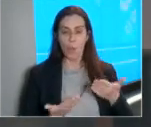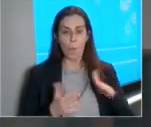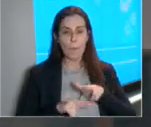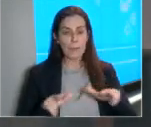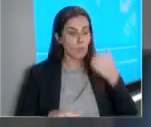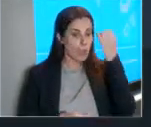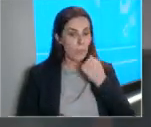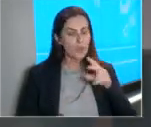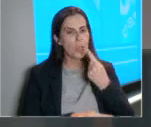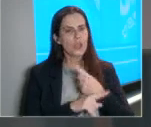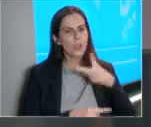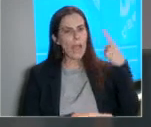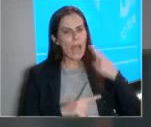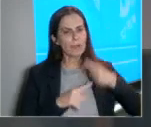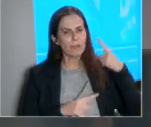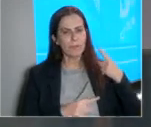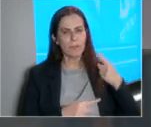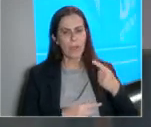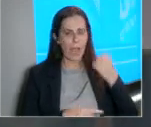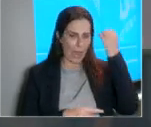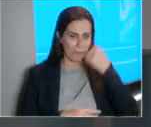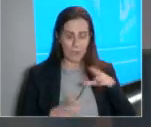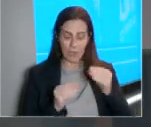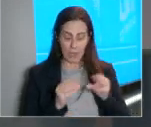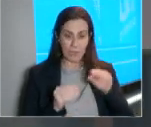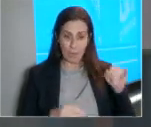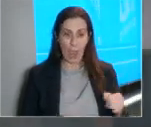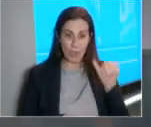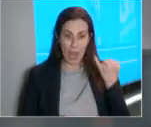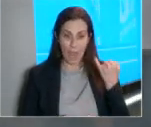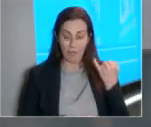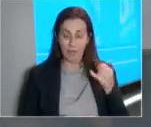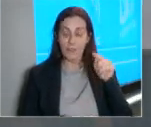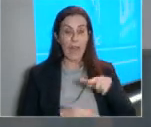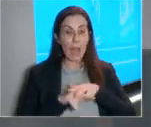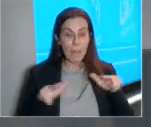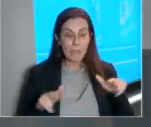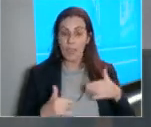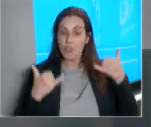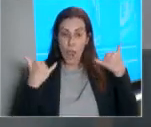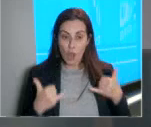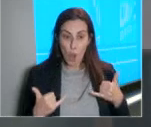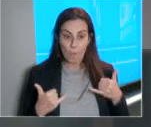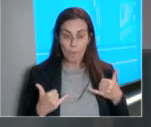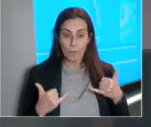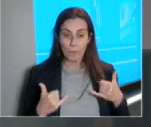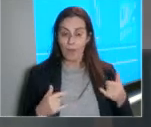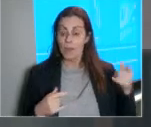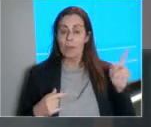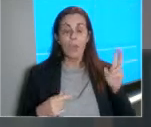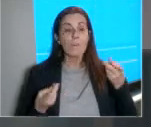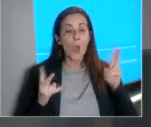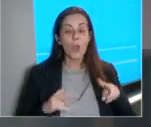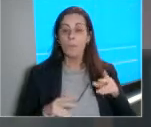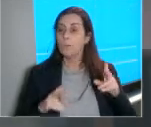שחמאס הצליח להתעצם ולהגיע, חמאס יחד עם הג'יהאד האסלאמי, כן? והגיע למצב שהיום הארגונים האלה